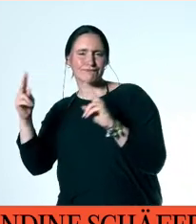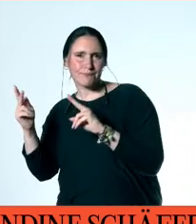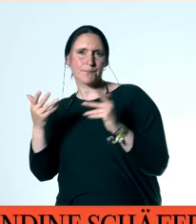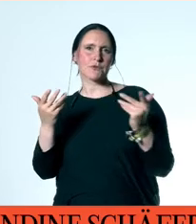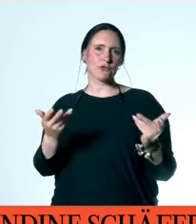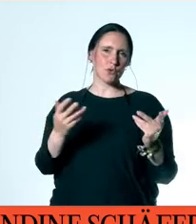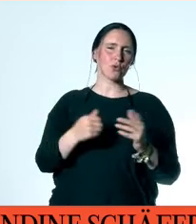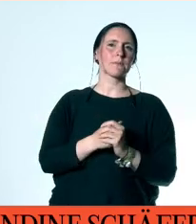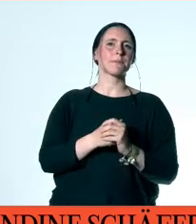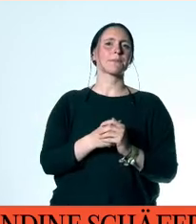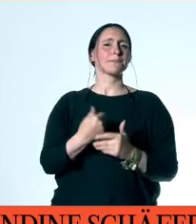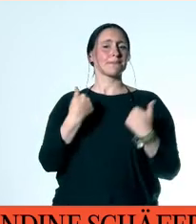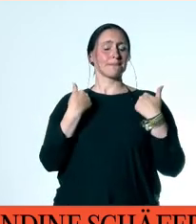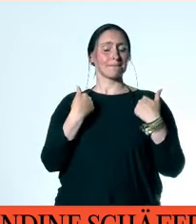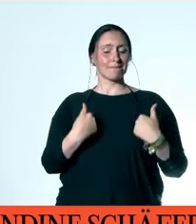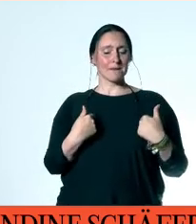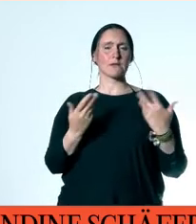hinauszugehen,